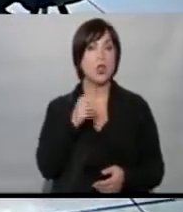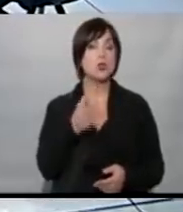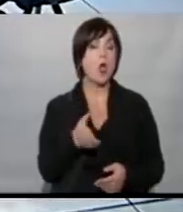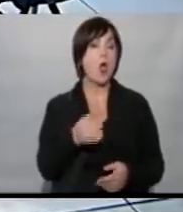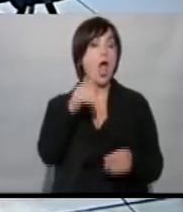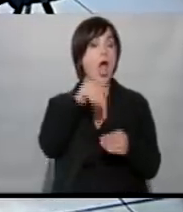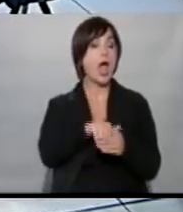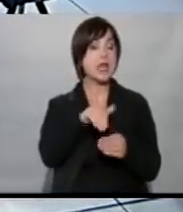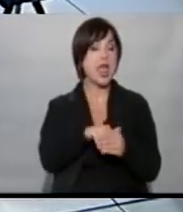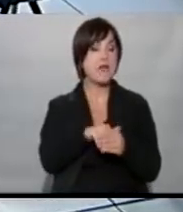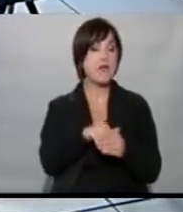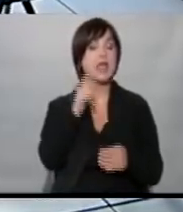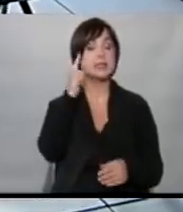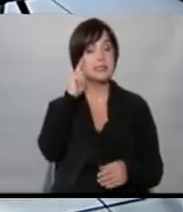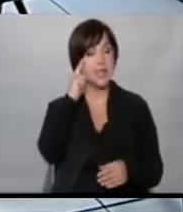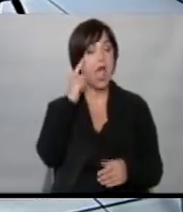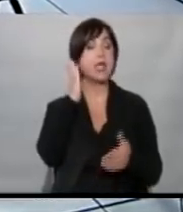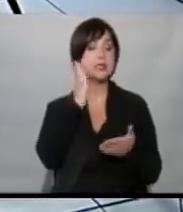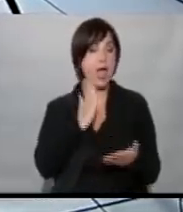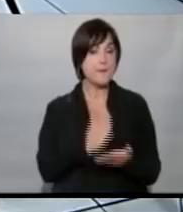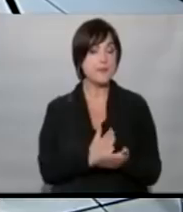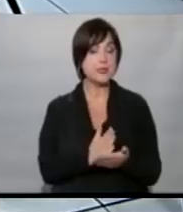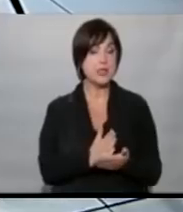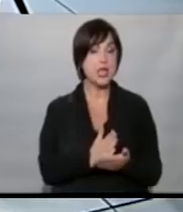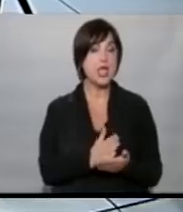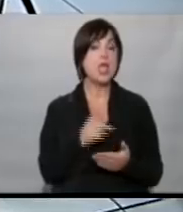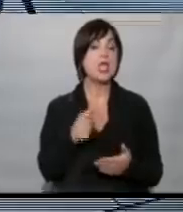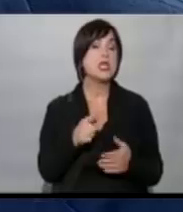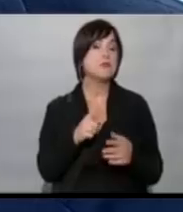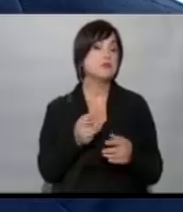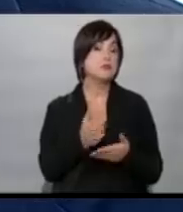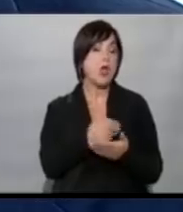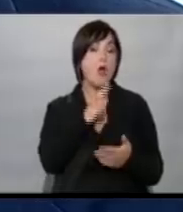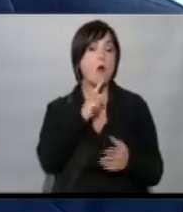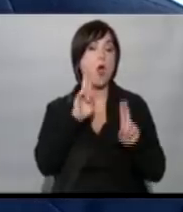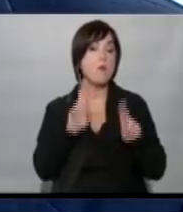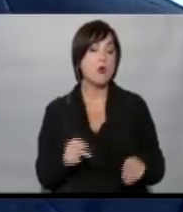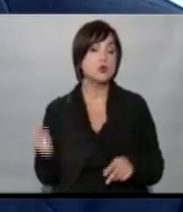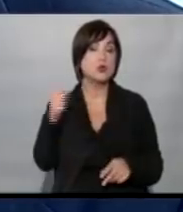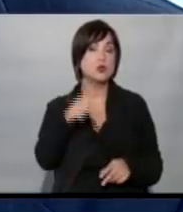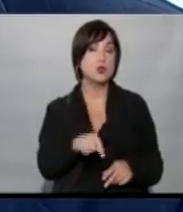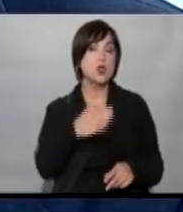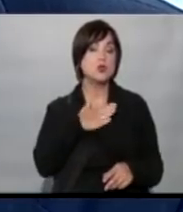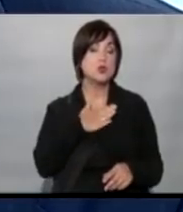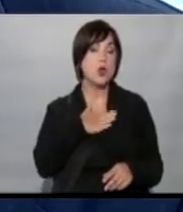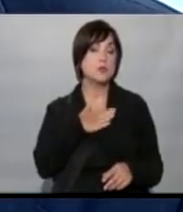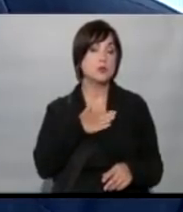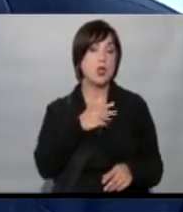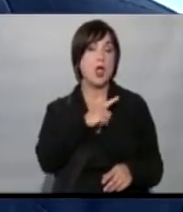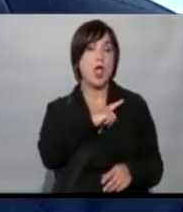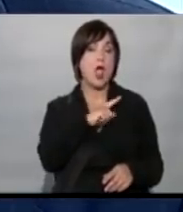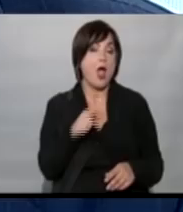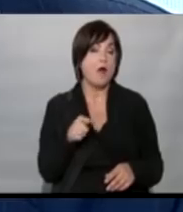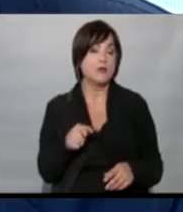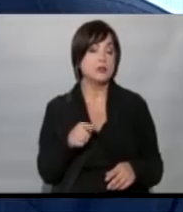реално референдумот знае да биде и средство кое може да доведе до своевиден абсурд кој